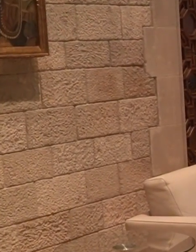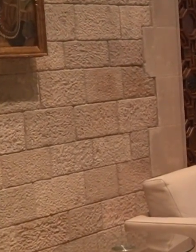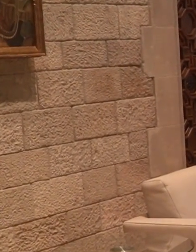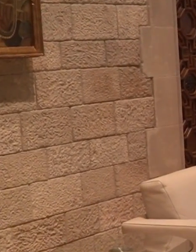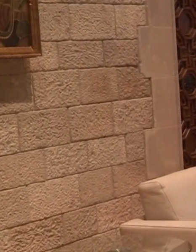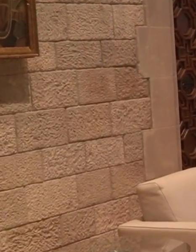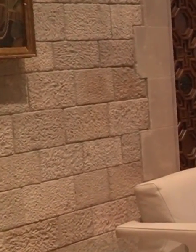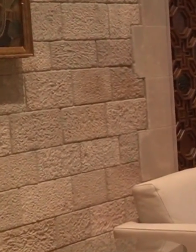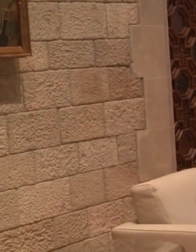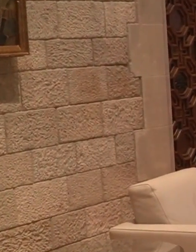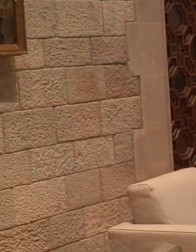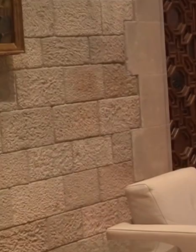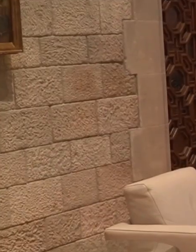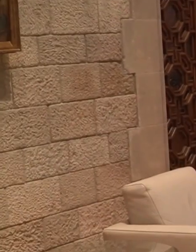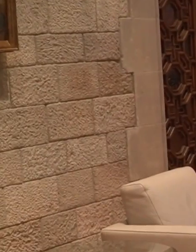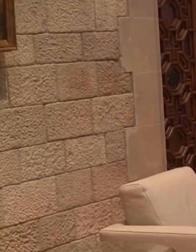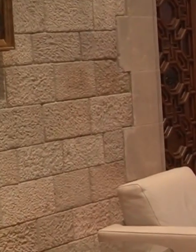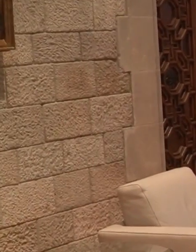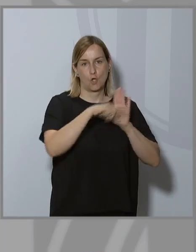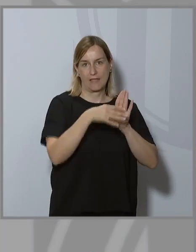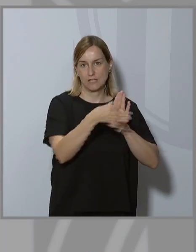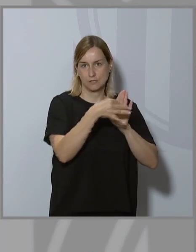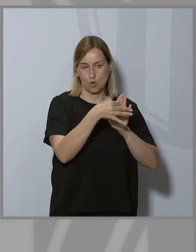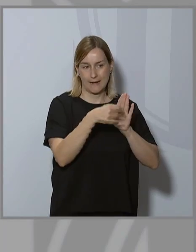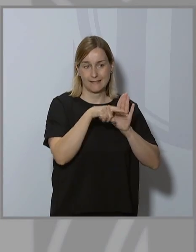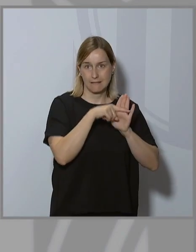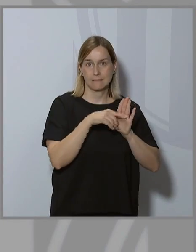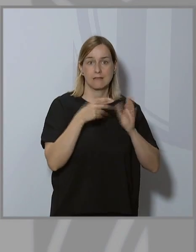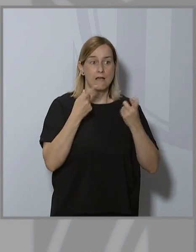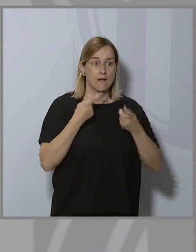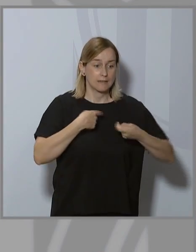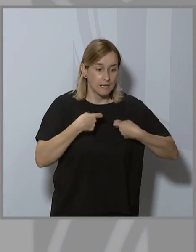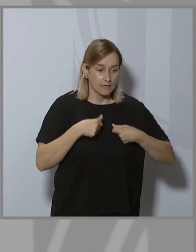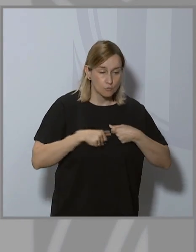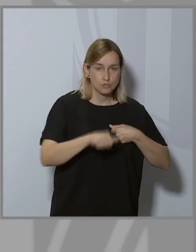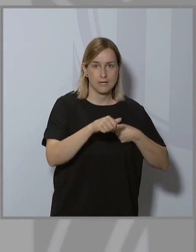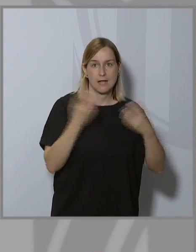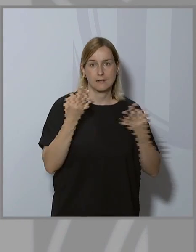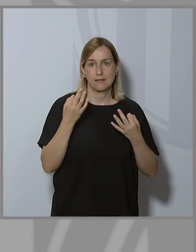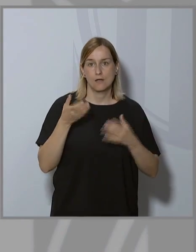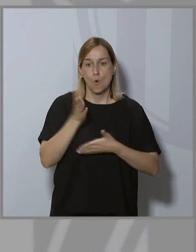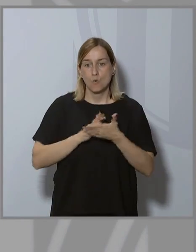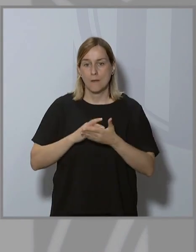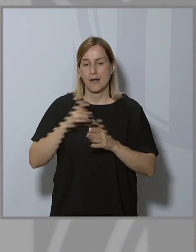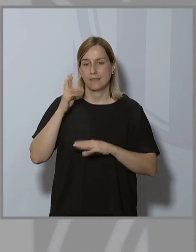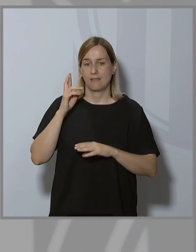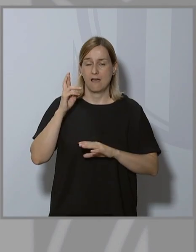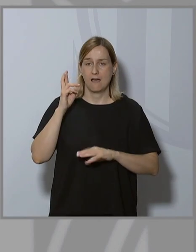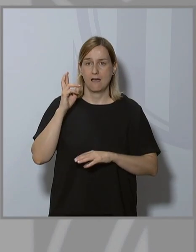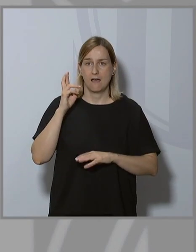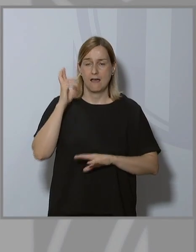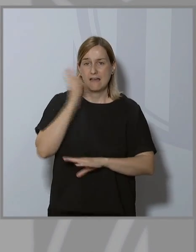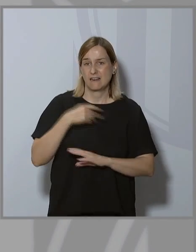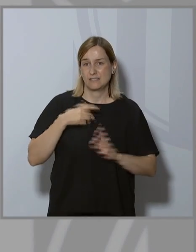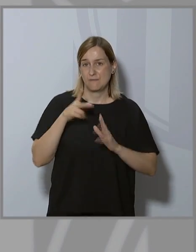'executiu central per a l'impuls de la part fiscal del REIP. Queda i estem negociant i seguint negociant la part del règim fiscal, com a més